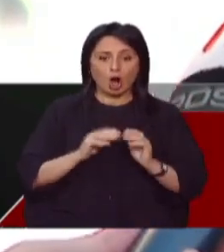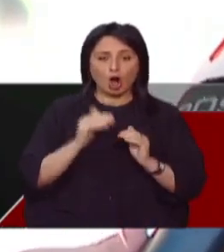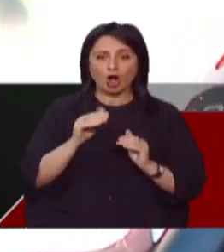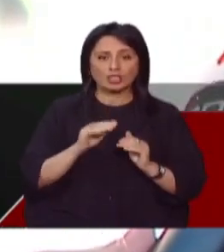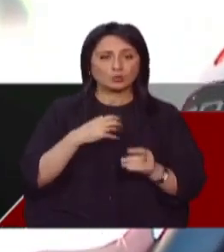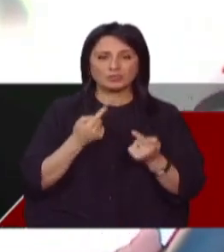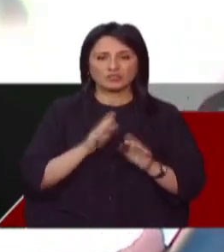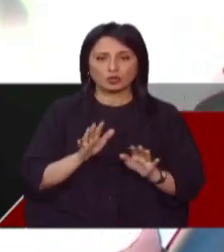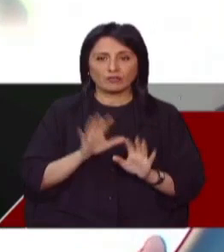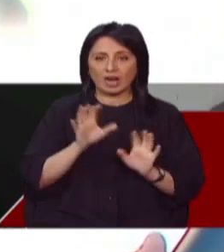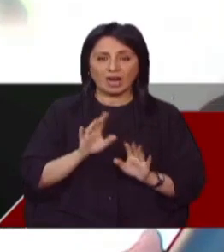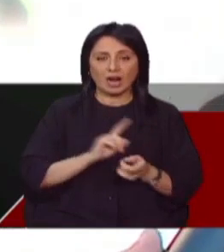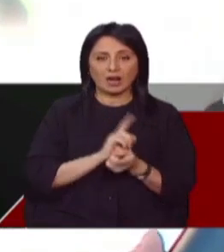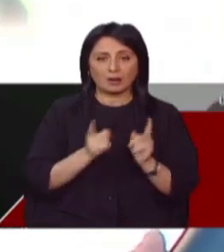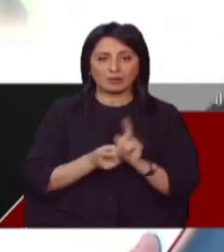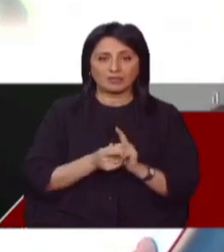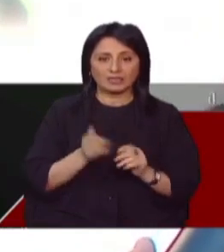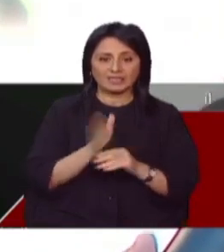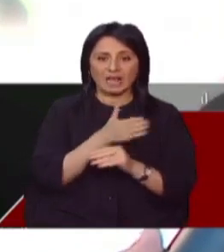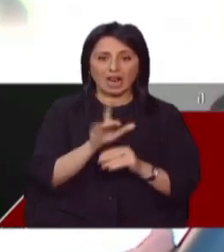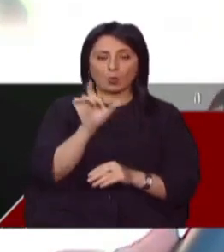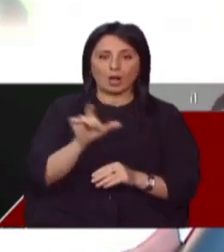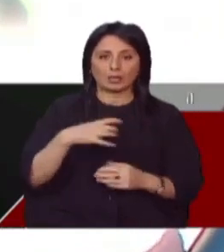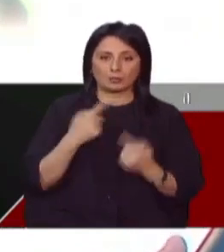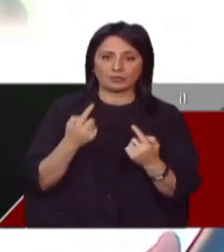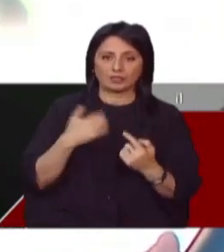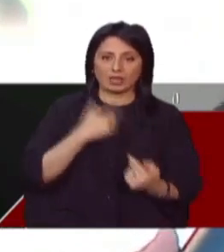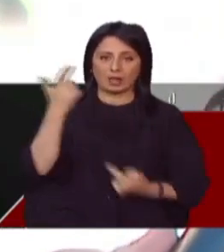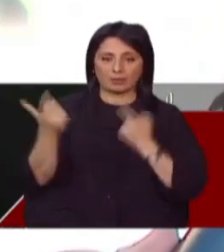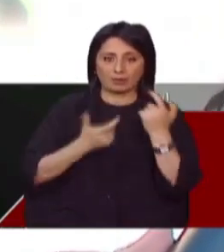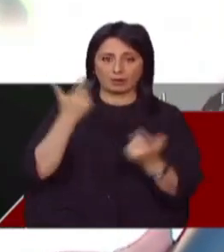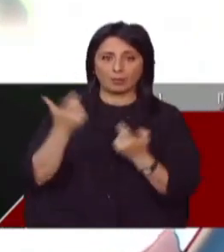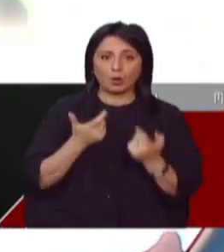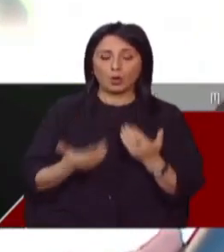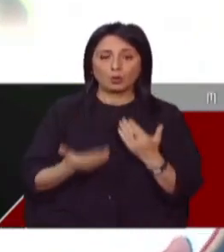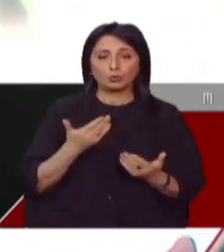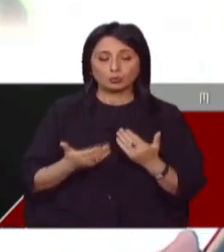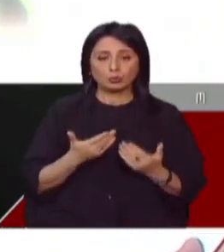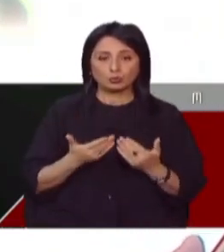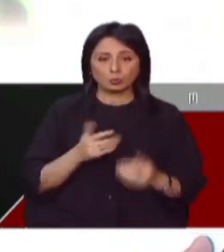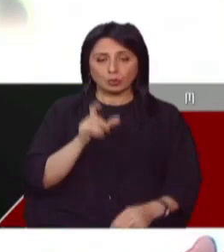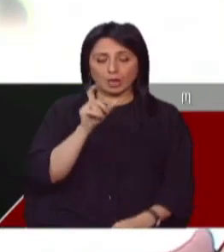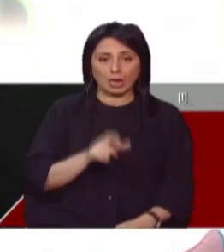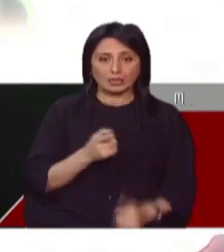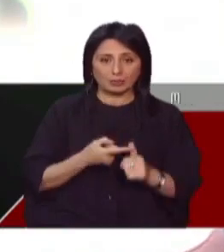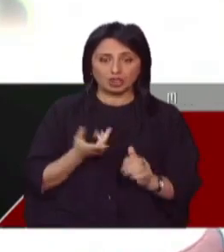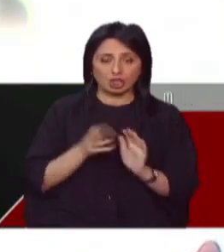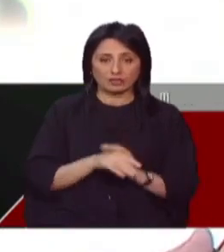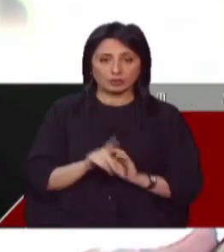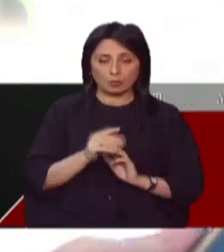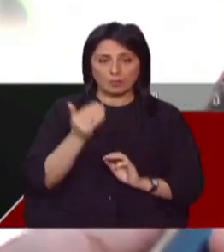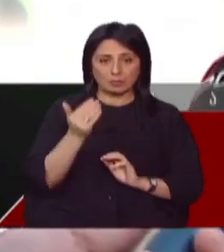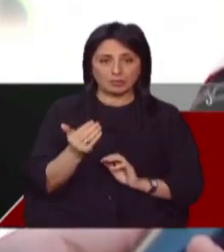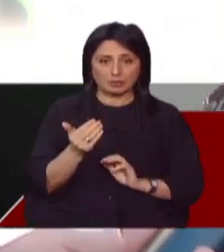კონსტიტუცია არის მნიშვნელოვანი კანონი, არამედ ცალკეული ადამიანის ნებასურველი. და თუ ადამიანი ჩათვლის, რომ